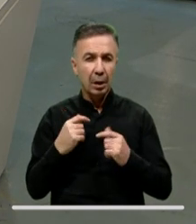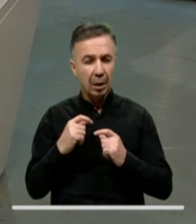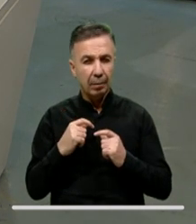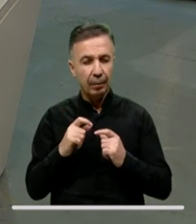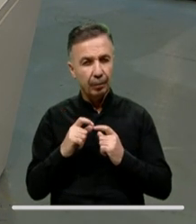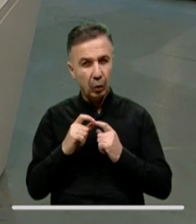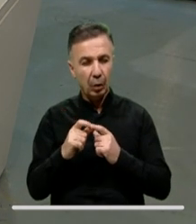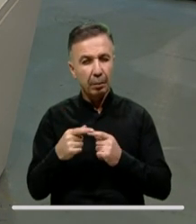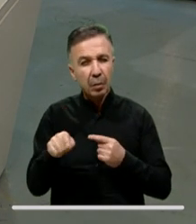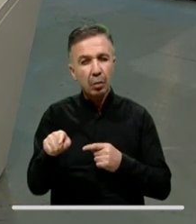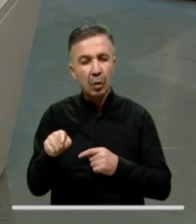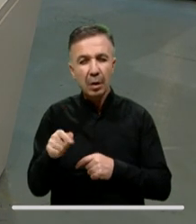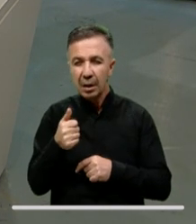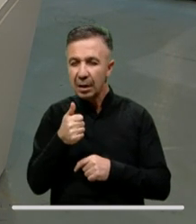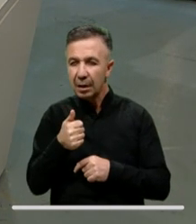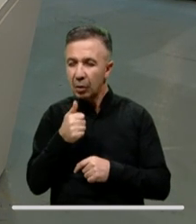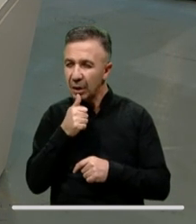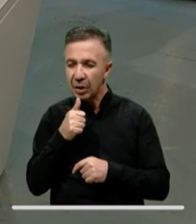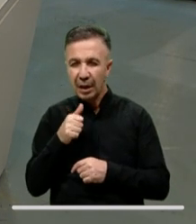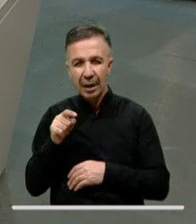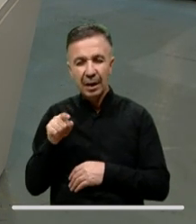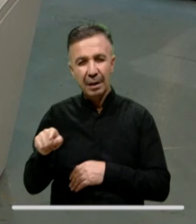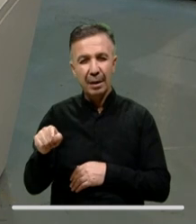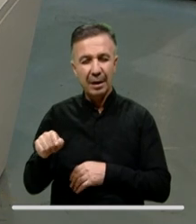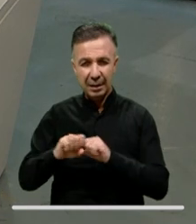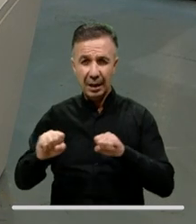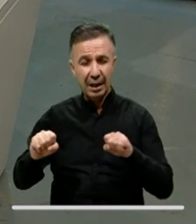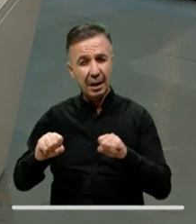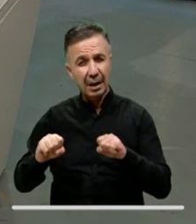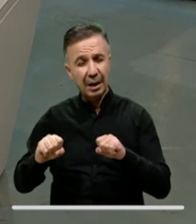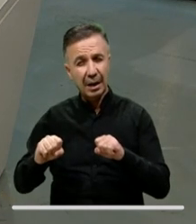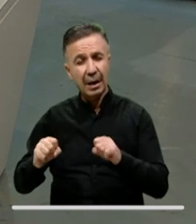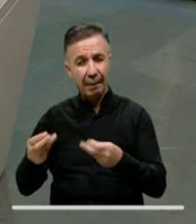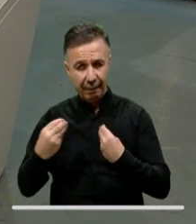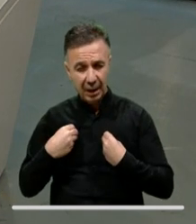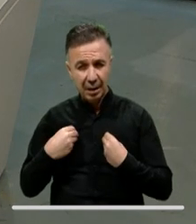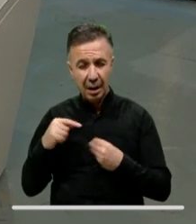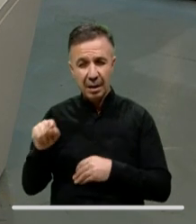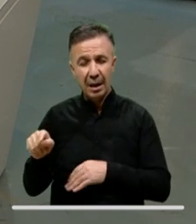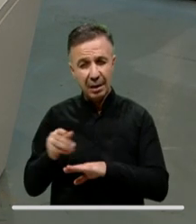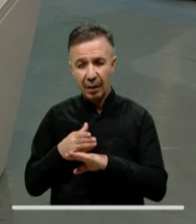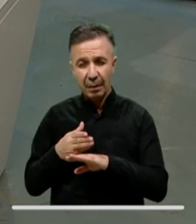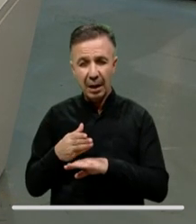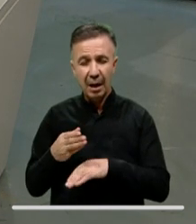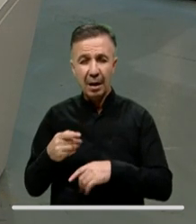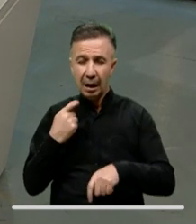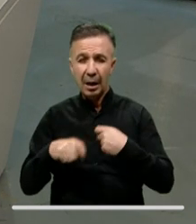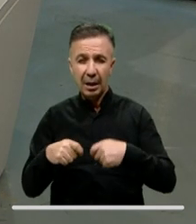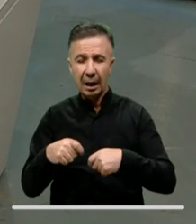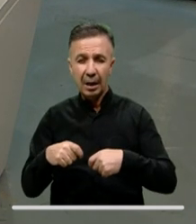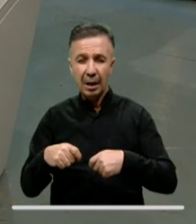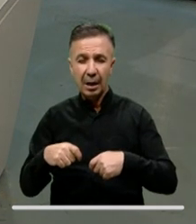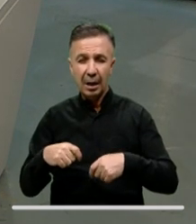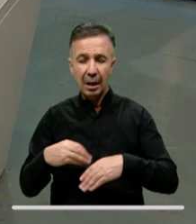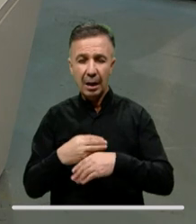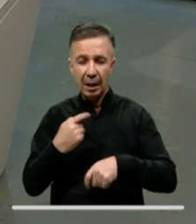şu. Biz bu adama desek ki kardeşim sen beni zarara uğrattın. Ben senden dolayı ödemem gereken paramı ödeyemediğim için